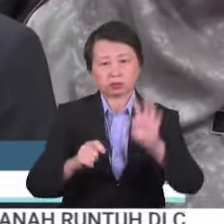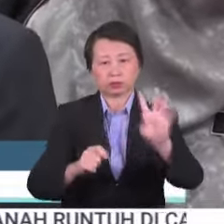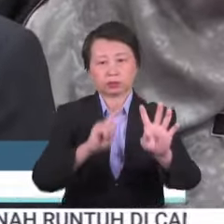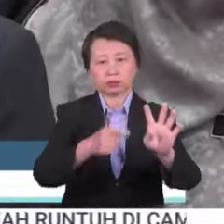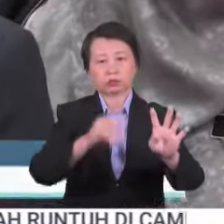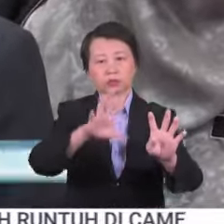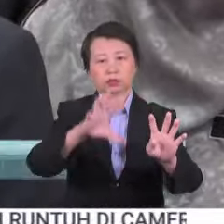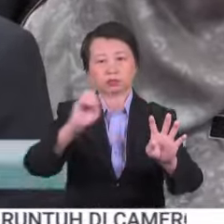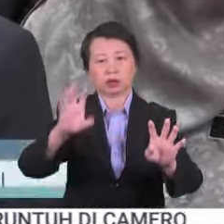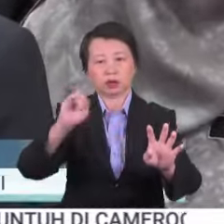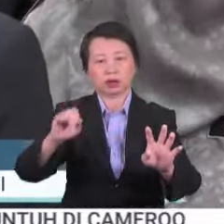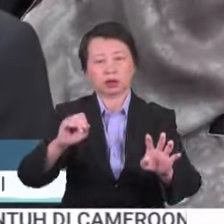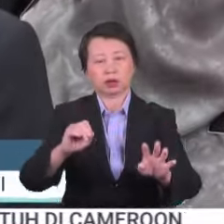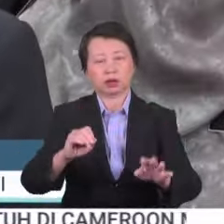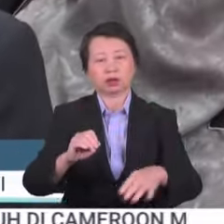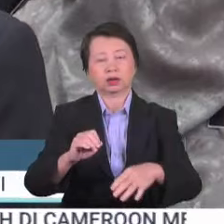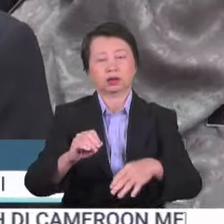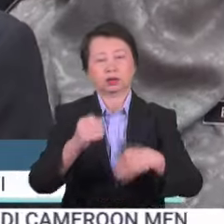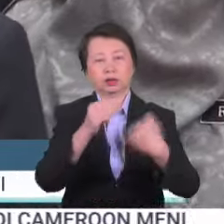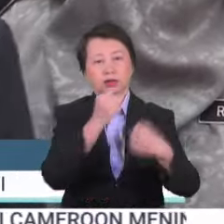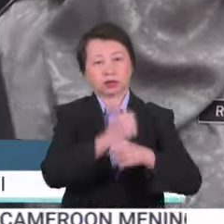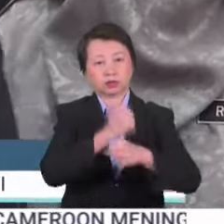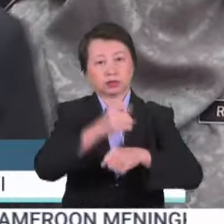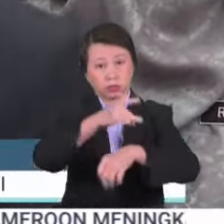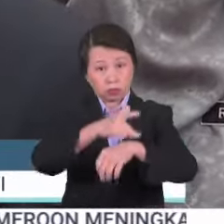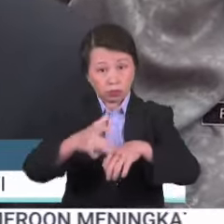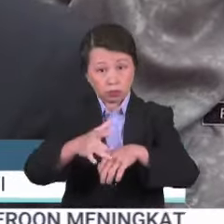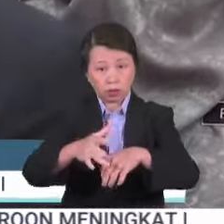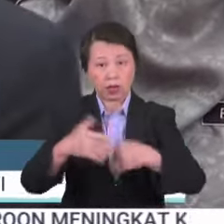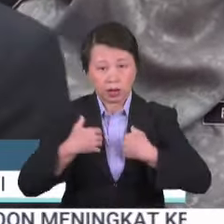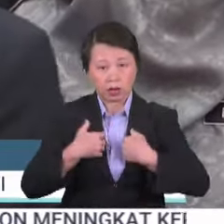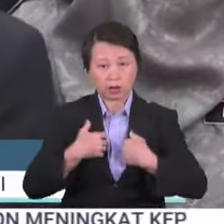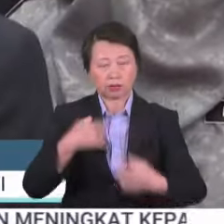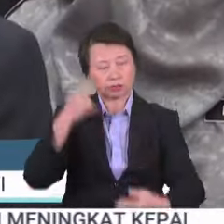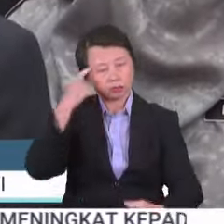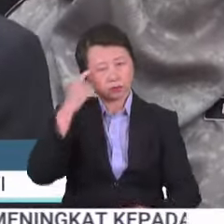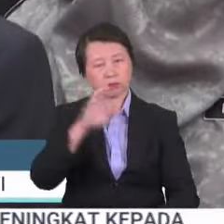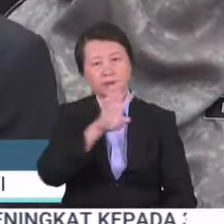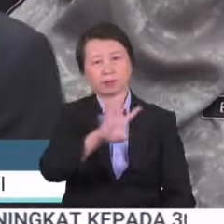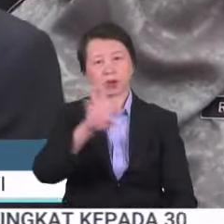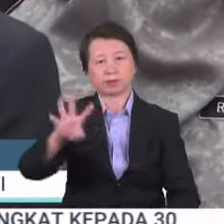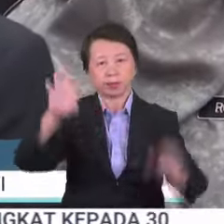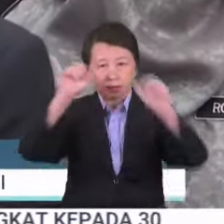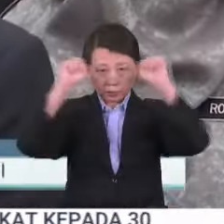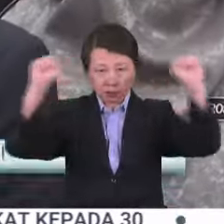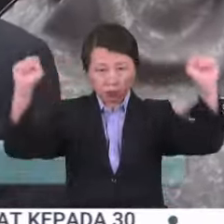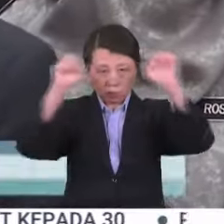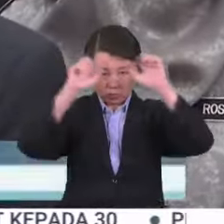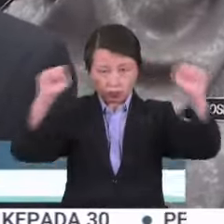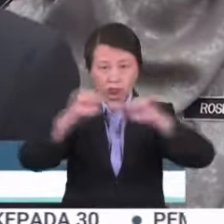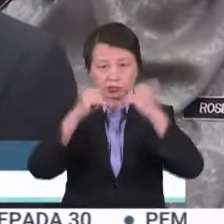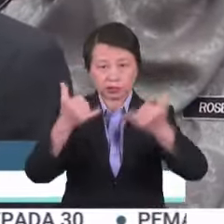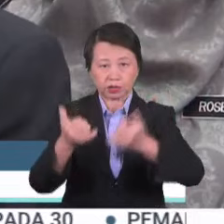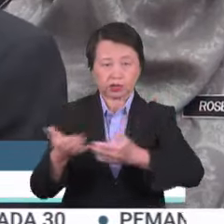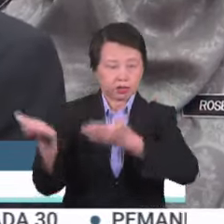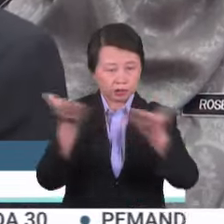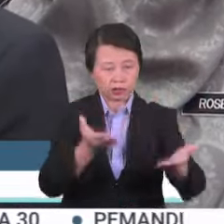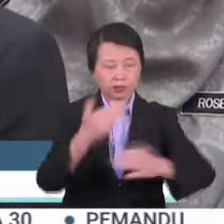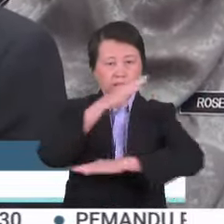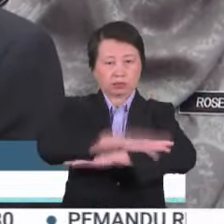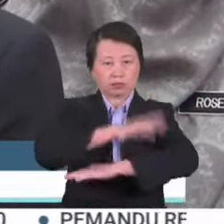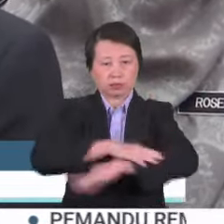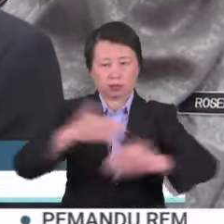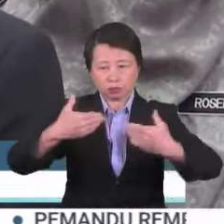4,500 kosongan jawatan. Yang saya difahamkan hari ini ada 44 majikan syarikat yang membuka kaunter